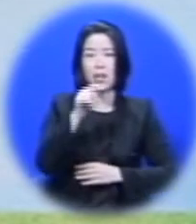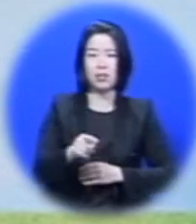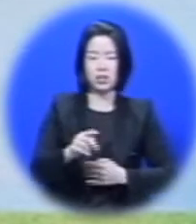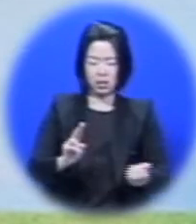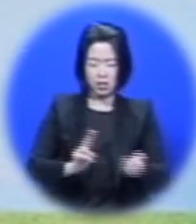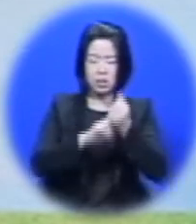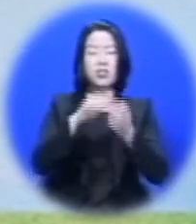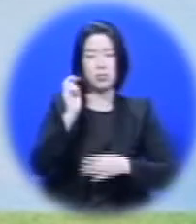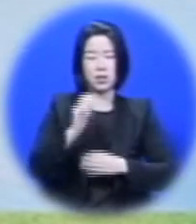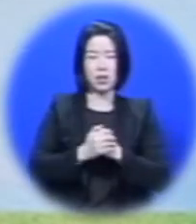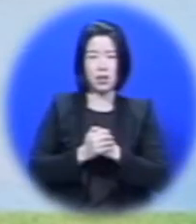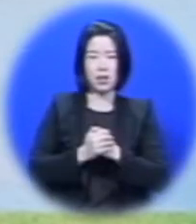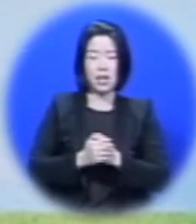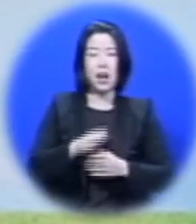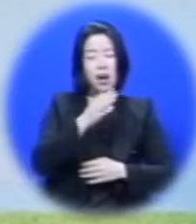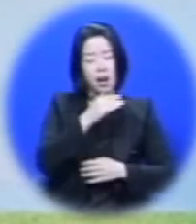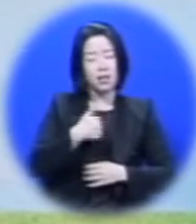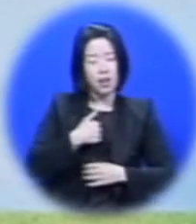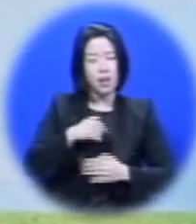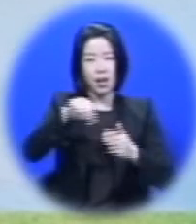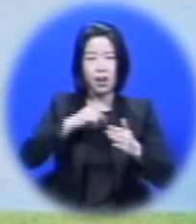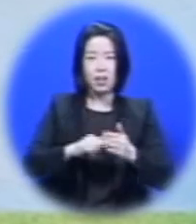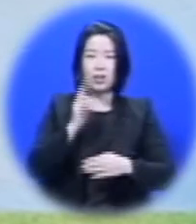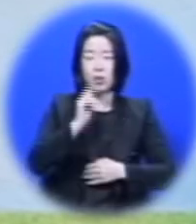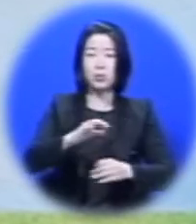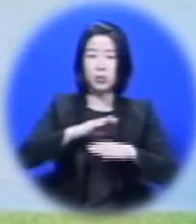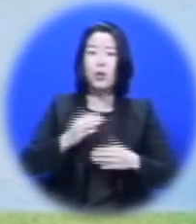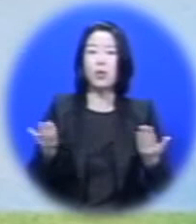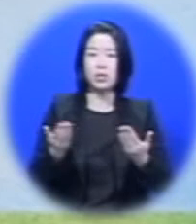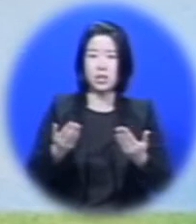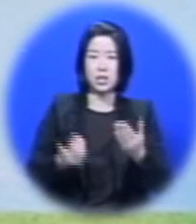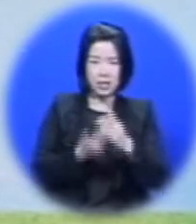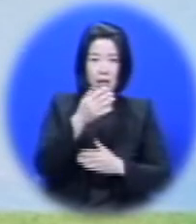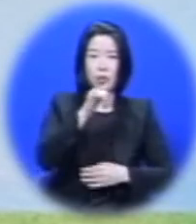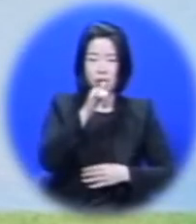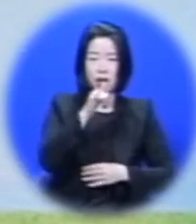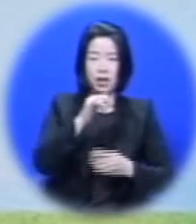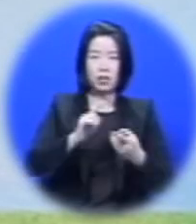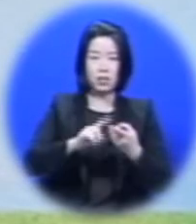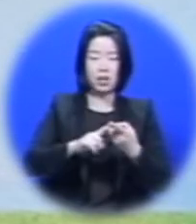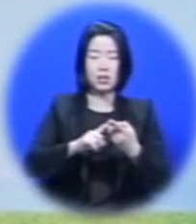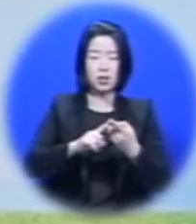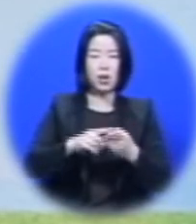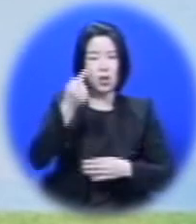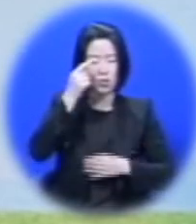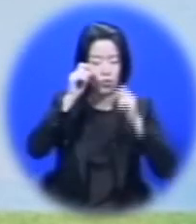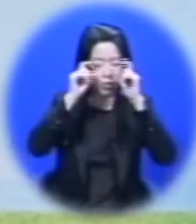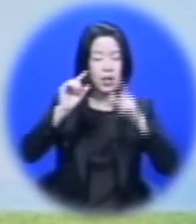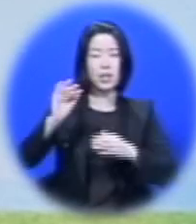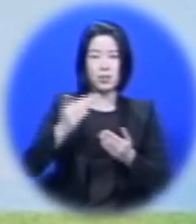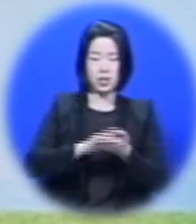기적이다. 야, 지금 내 안에 너무나 놀라운 일이 벌어지고 있구나. 하는 사실에 대해서도 눈을 떠야